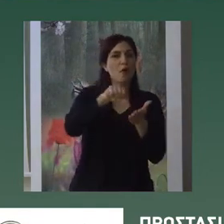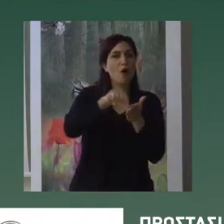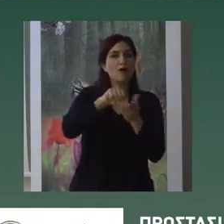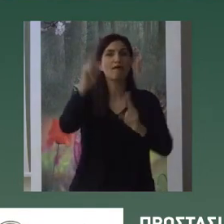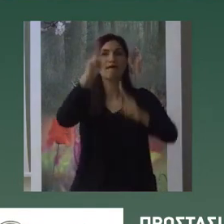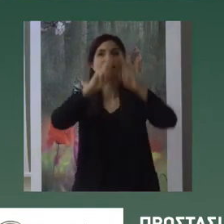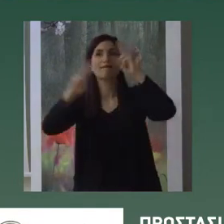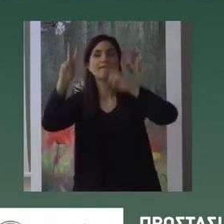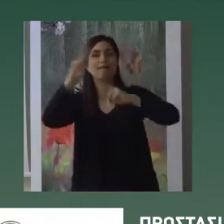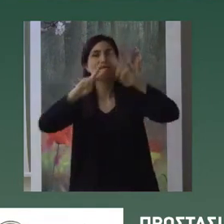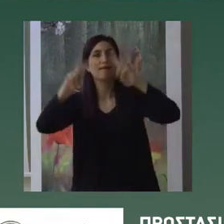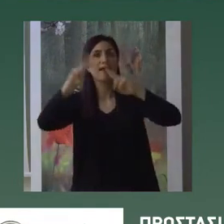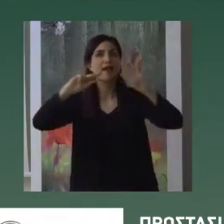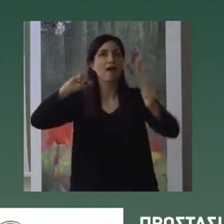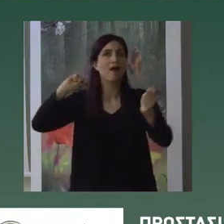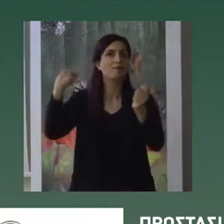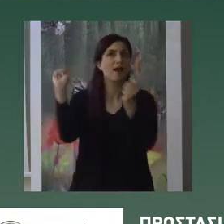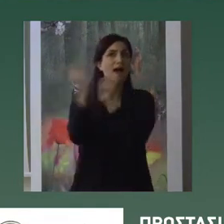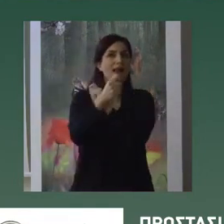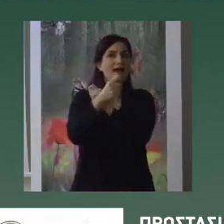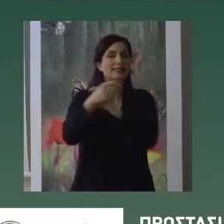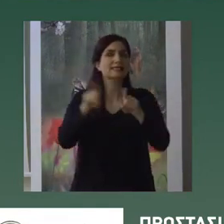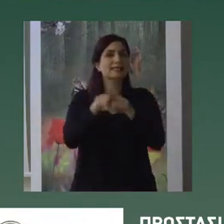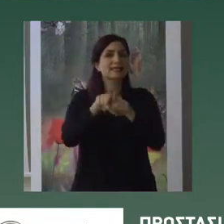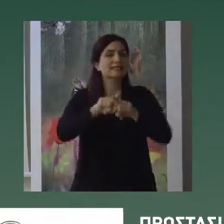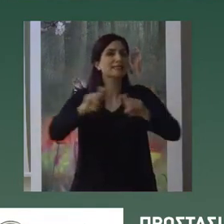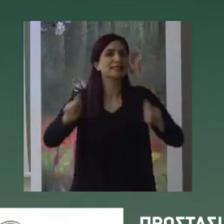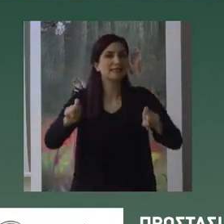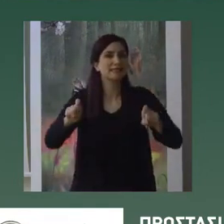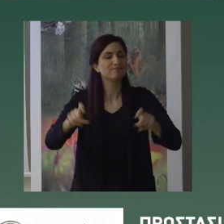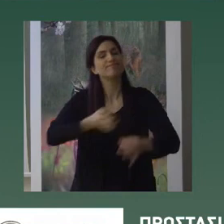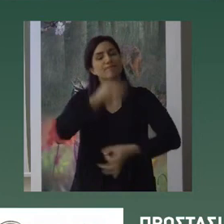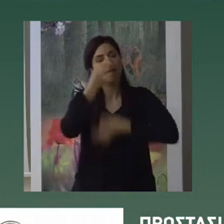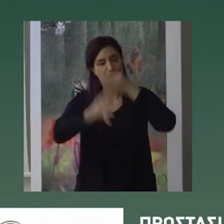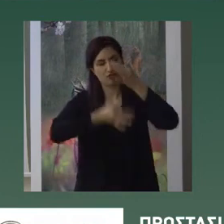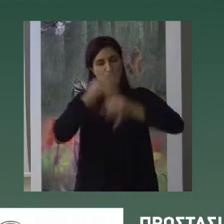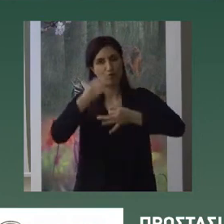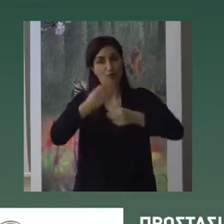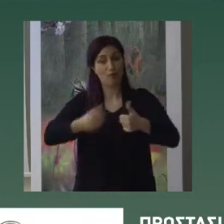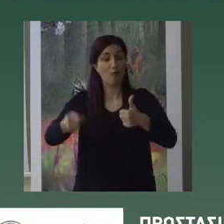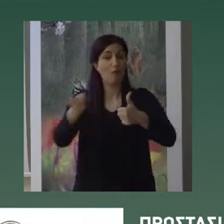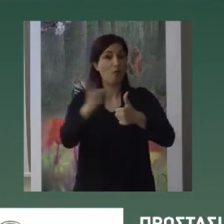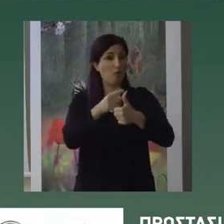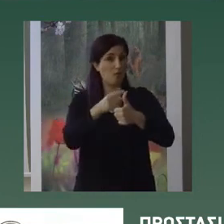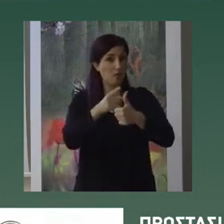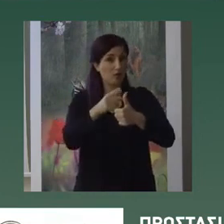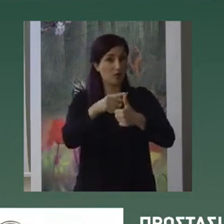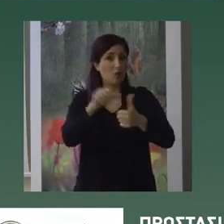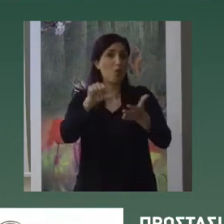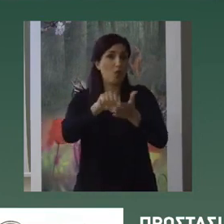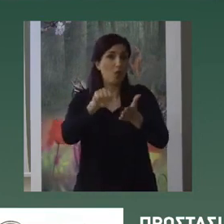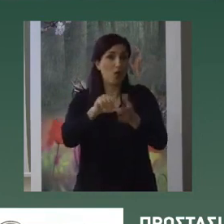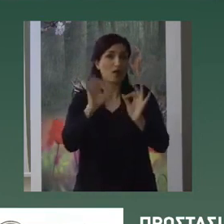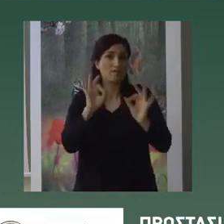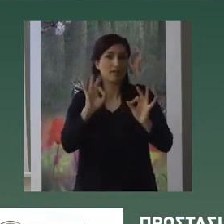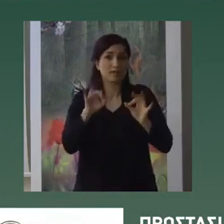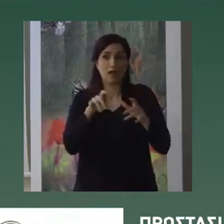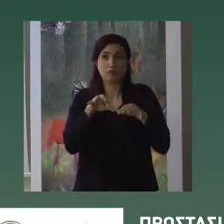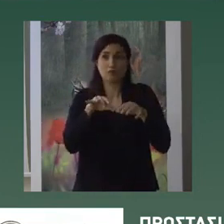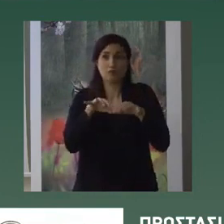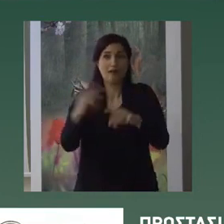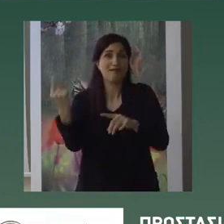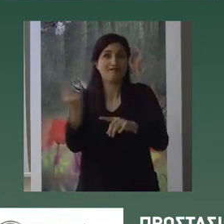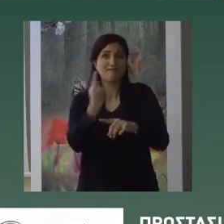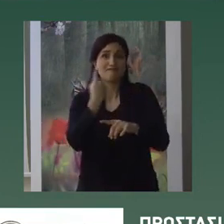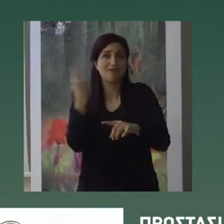κλιματικής αλλαγής και της πόλης. Το πρώτο είναι ότι οι πόλεις συμβάλλουν στην κλιματική αλλαγή γιατί εκπέμπονται αέρια του θερμοκηπίου. Από τα κτίρια,